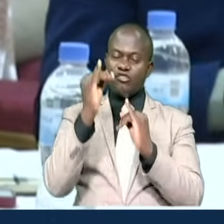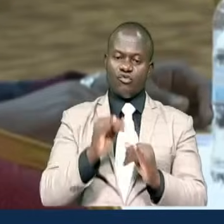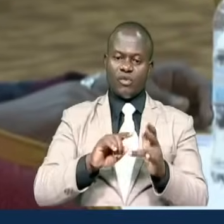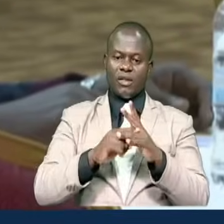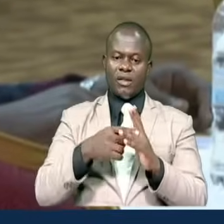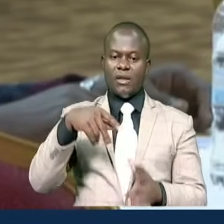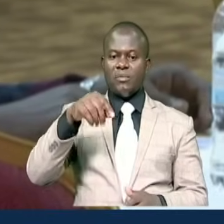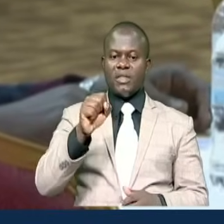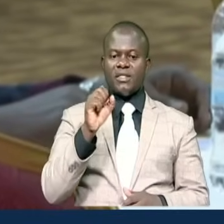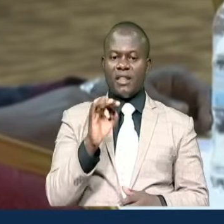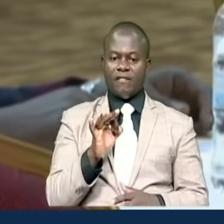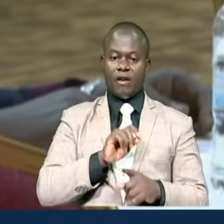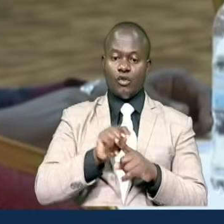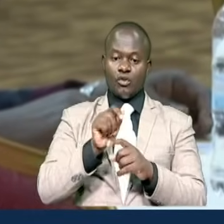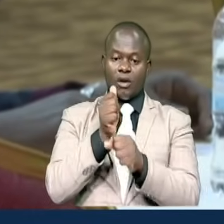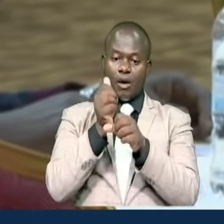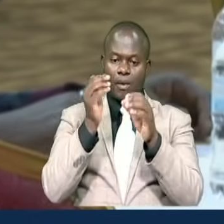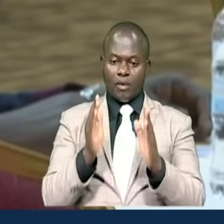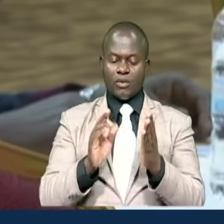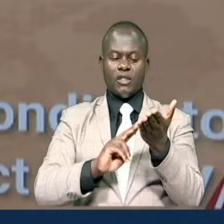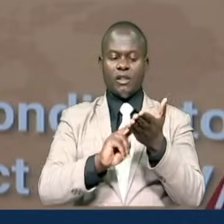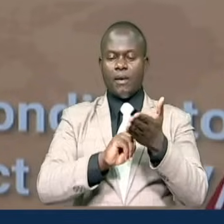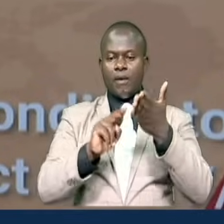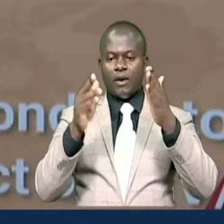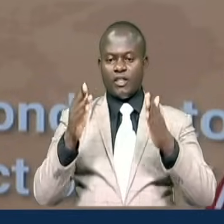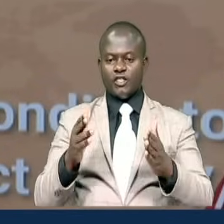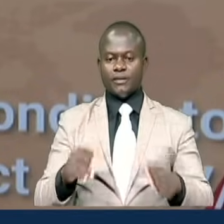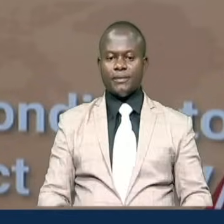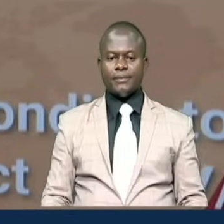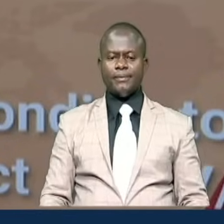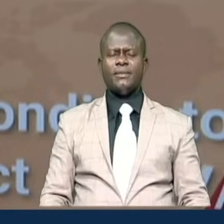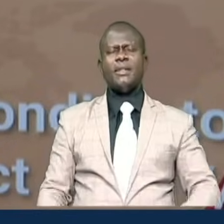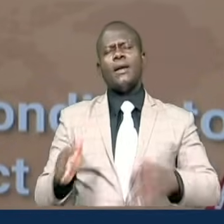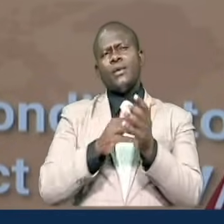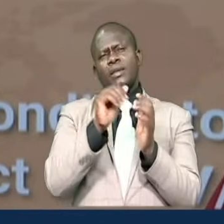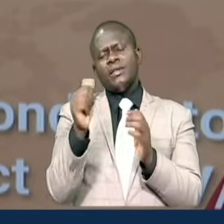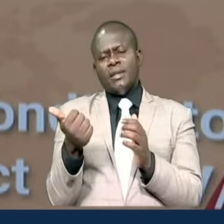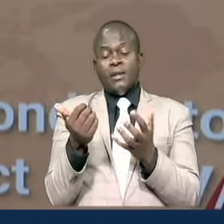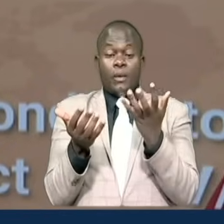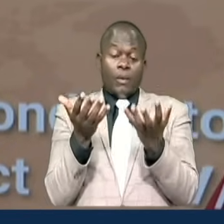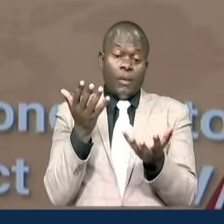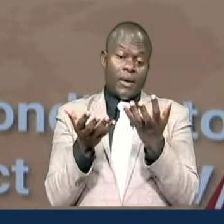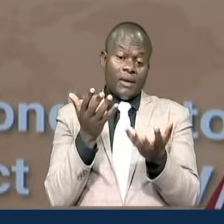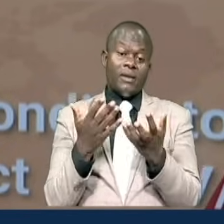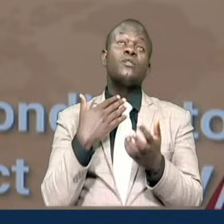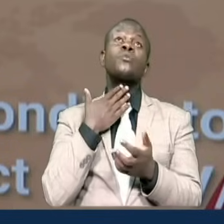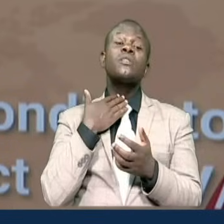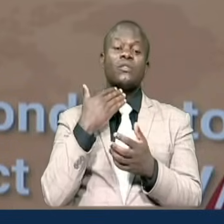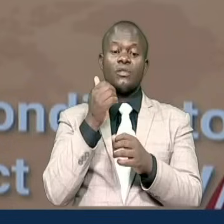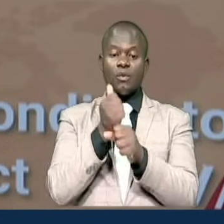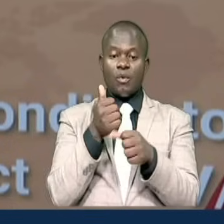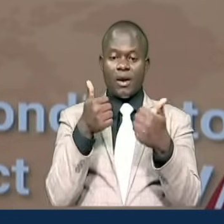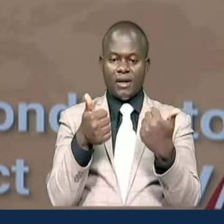na PSF aho gihugura abakozi n'abakoresha ikindi nanone wenda twifuza kongera gukoraho